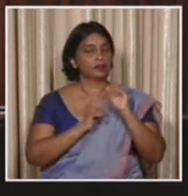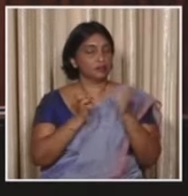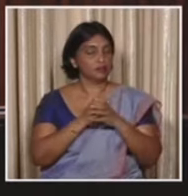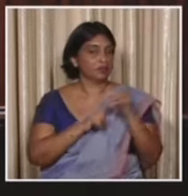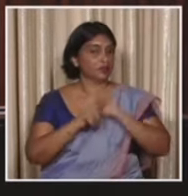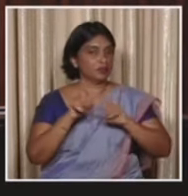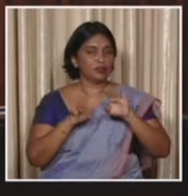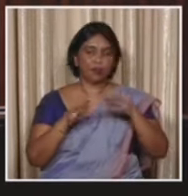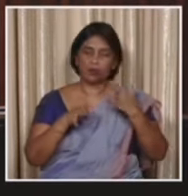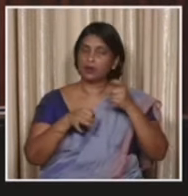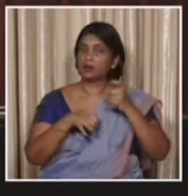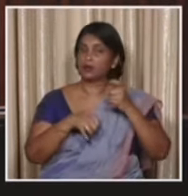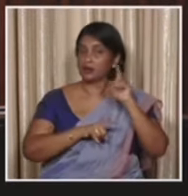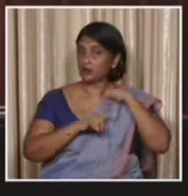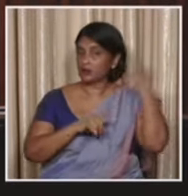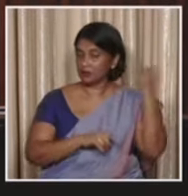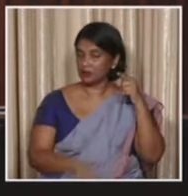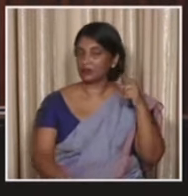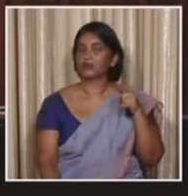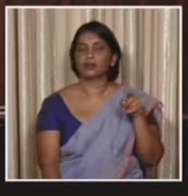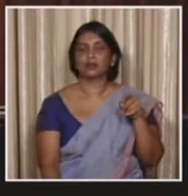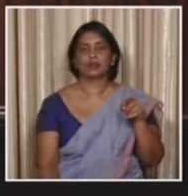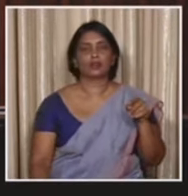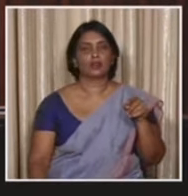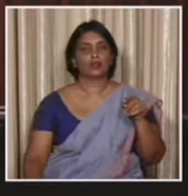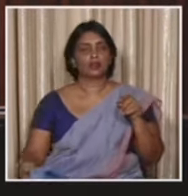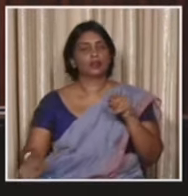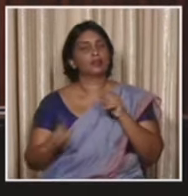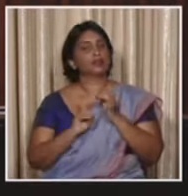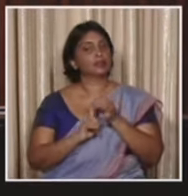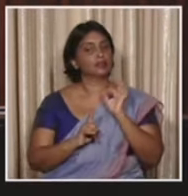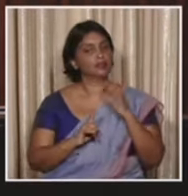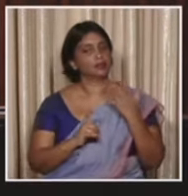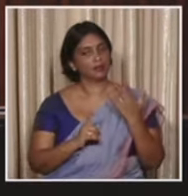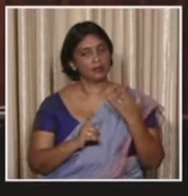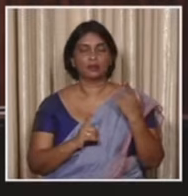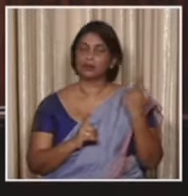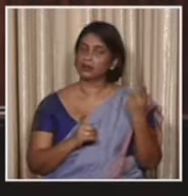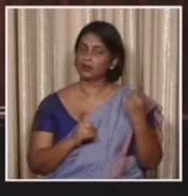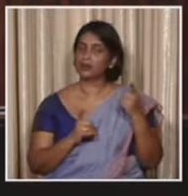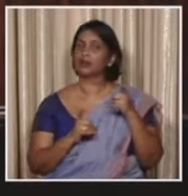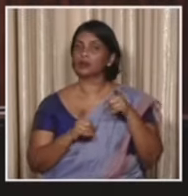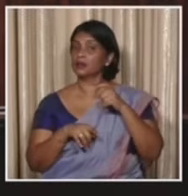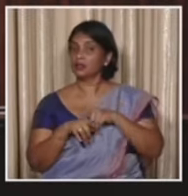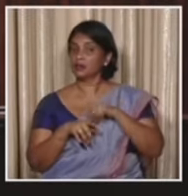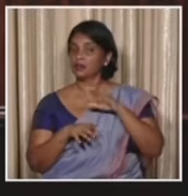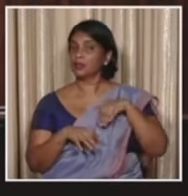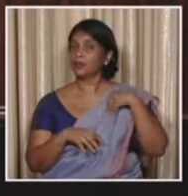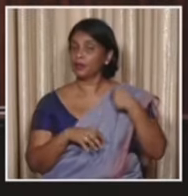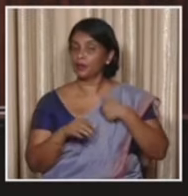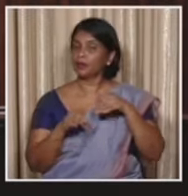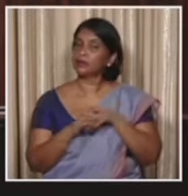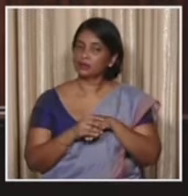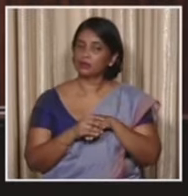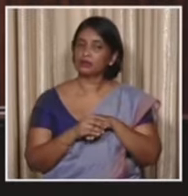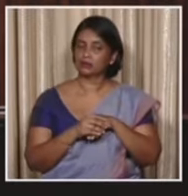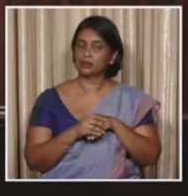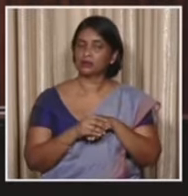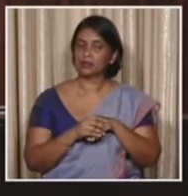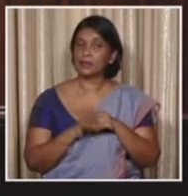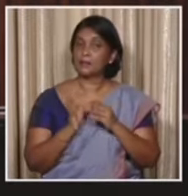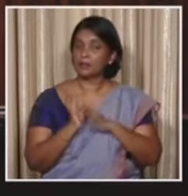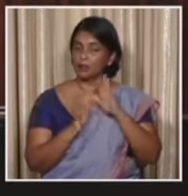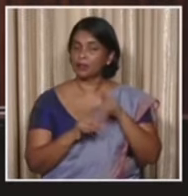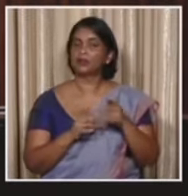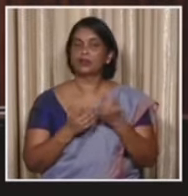the chairman or other members presiding at such meeting shall have the casting vote. ඒකයි මං පාවිච්චි කරේ.